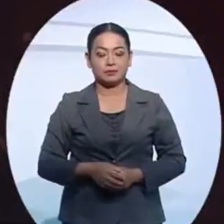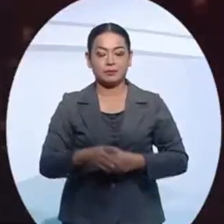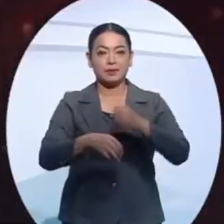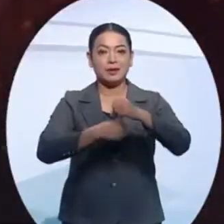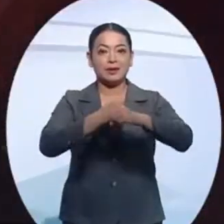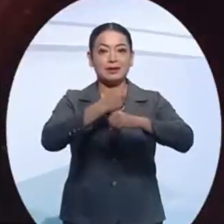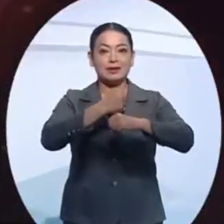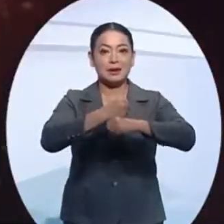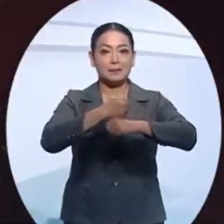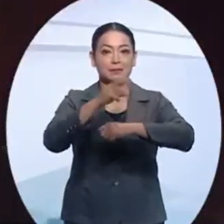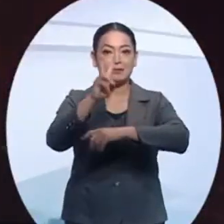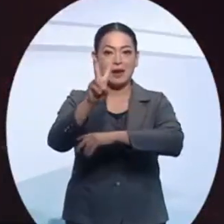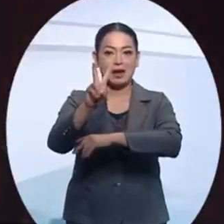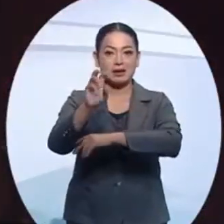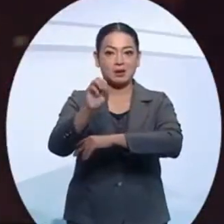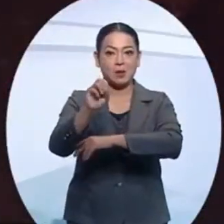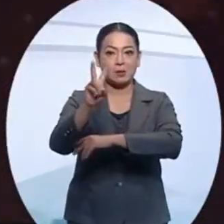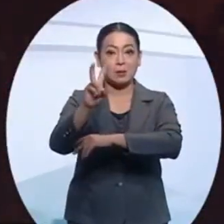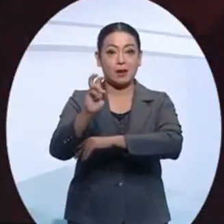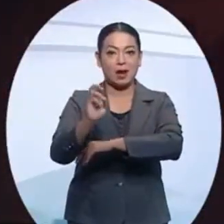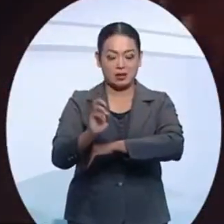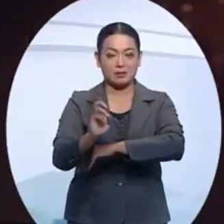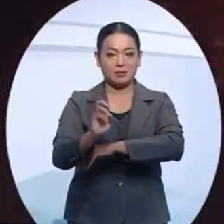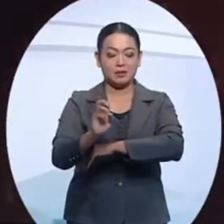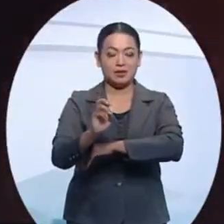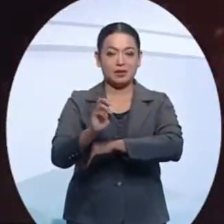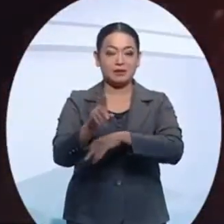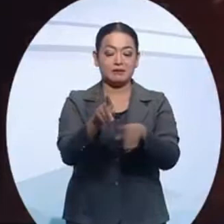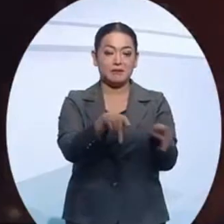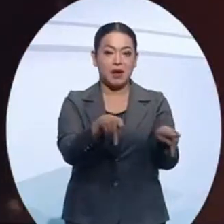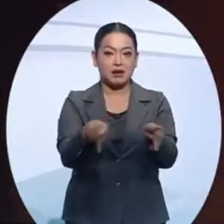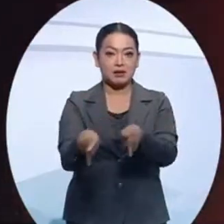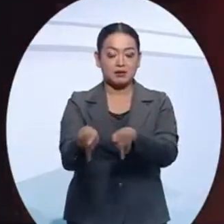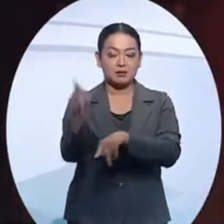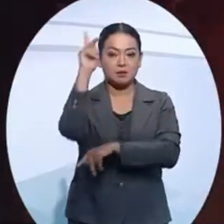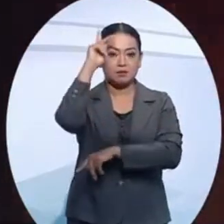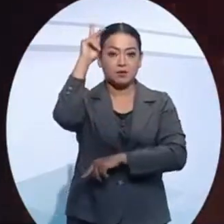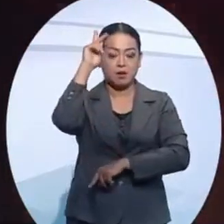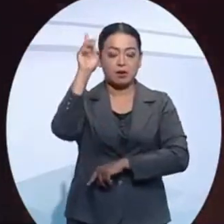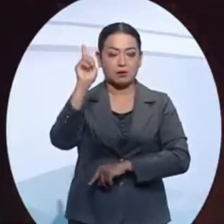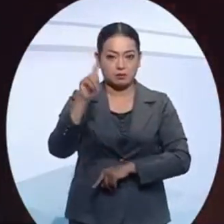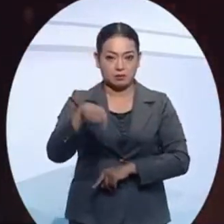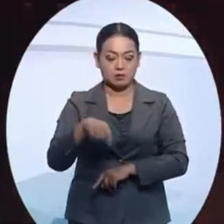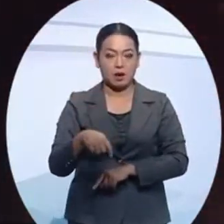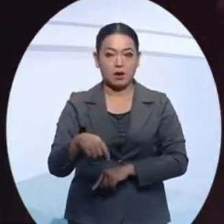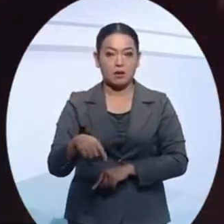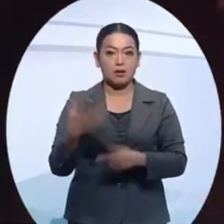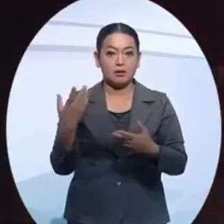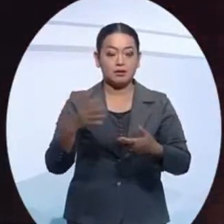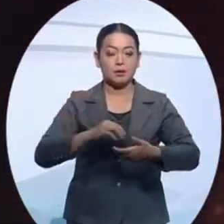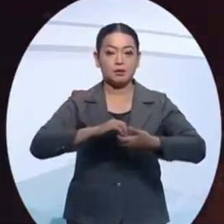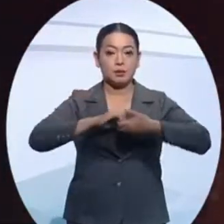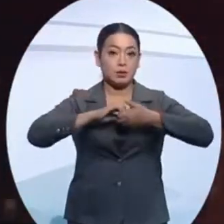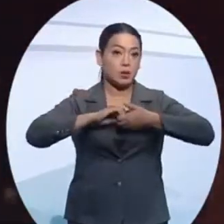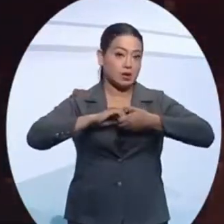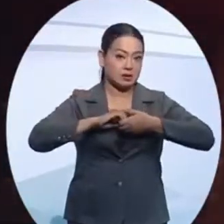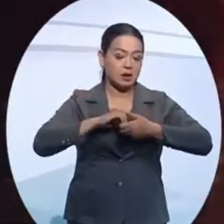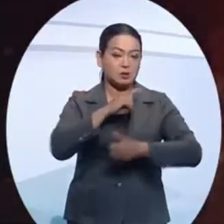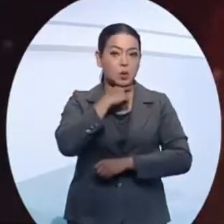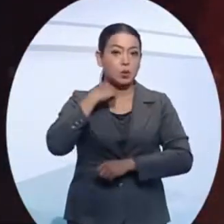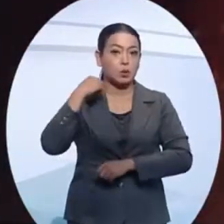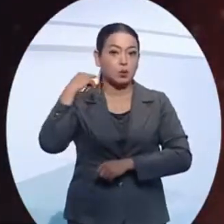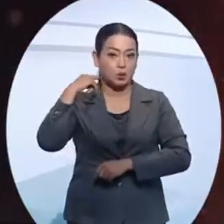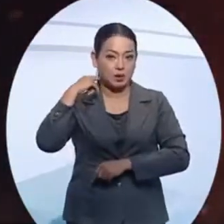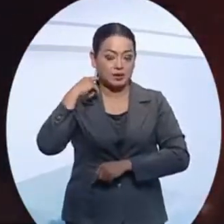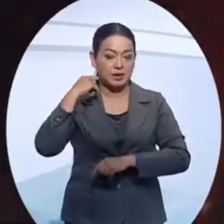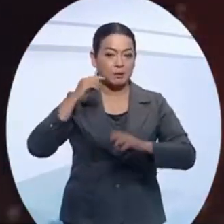Năm 2020 là một năm nhiều biến động đối với kinh tế xã hội. Song với tinh thần quyết tâm, đoàn kết và nhạy bén trong các chiến lược kinh